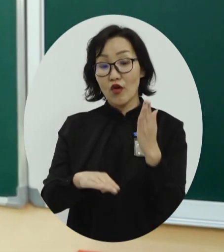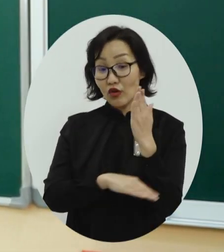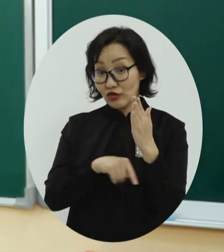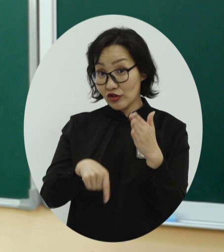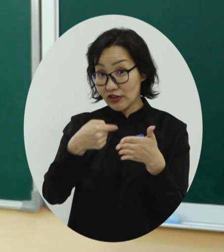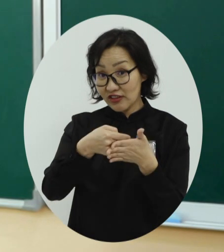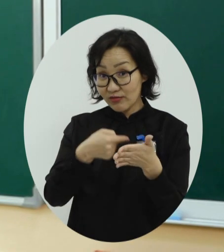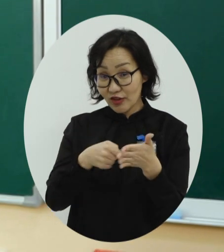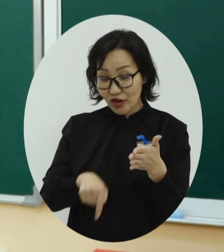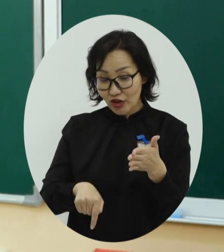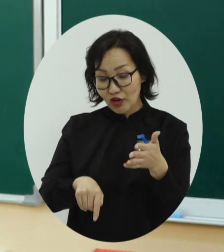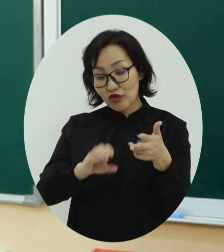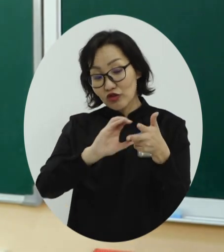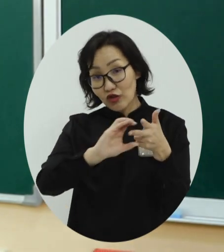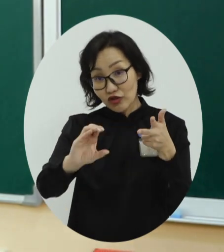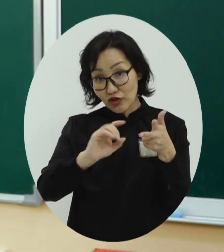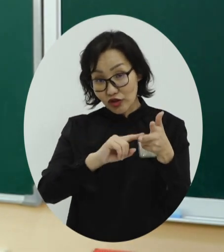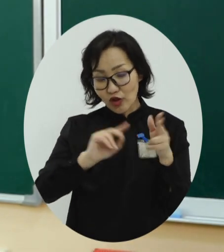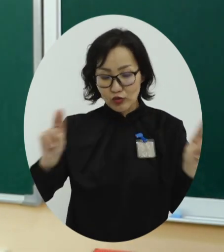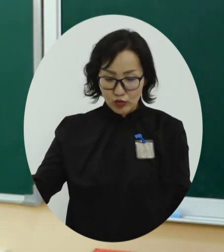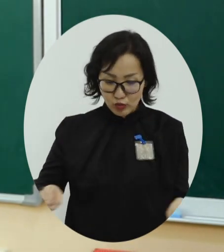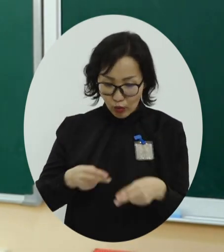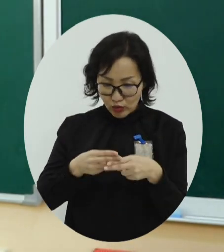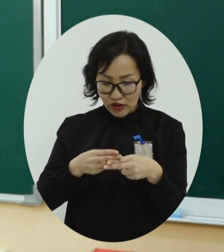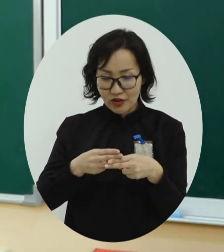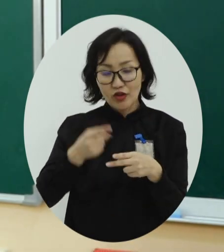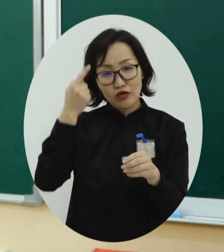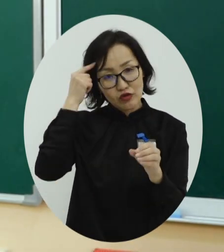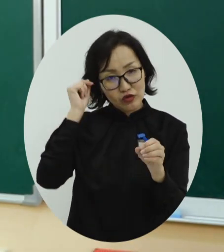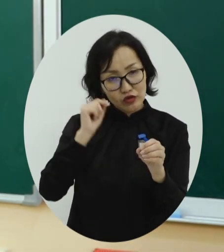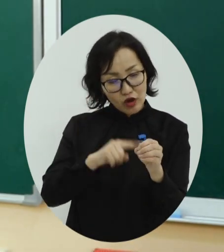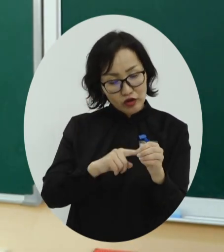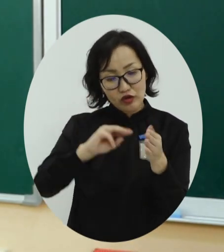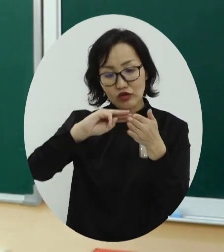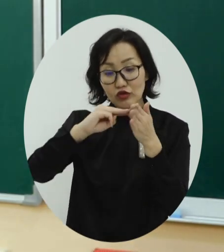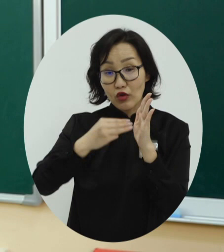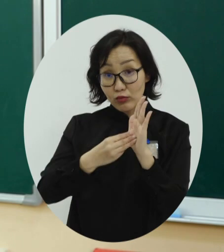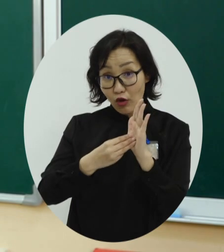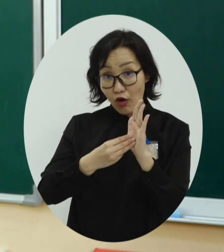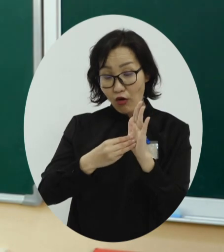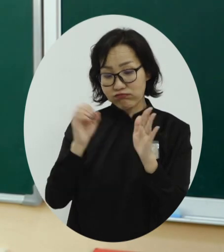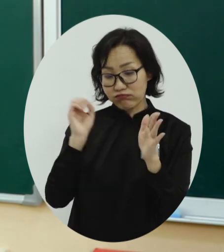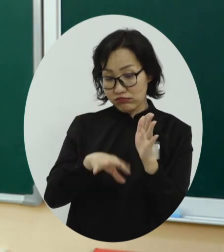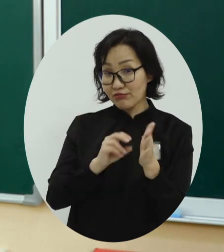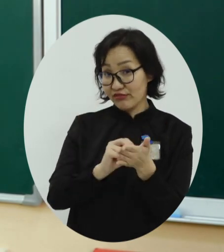Өдрийн тэмдэглэлийн төгсгөл хэсэгт бүгдээрээ дүүг нэлт, зориг, төлөвлөгөөгөө